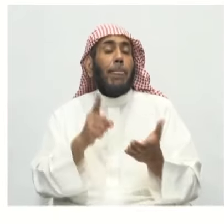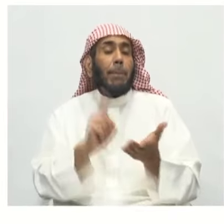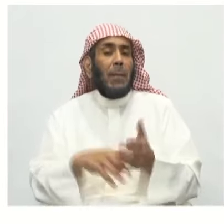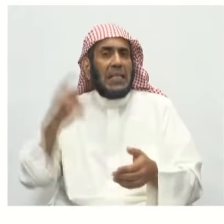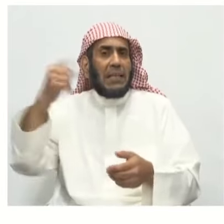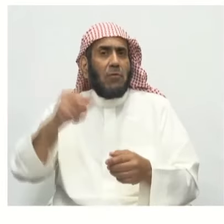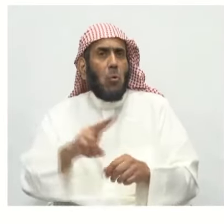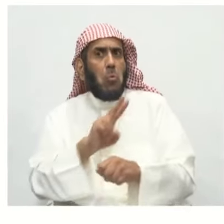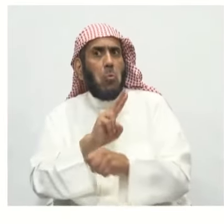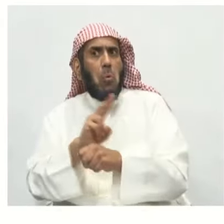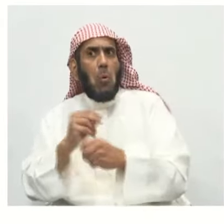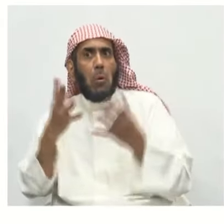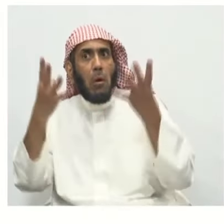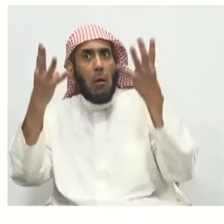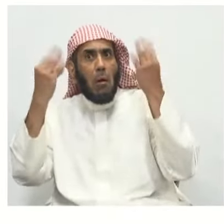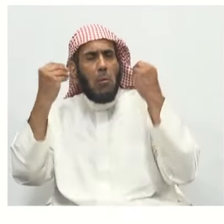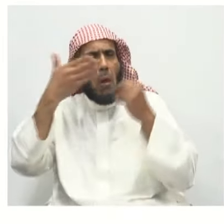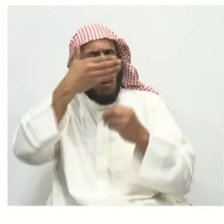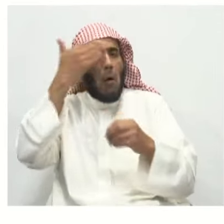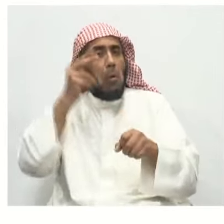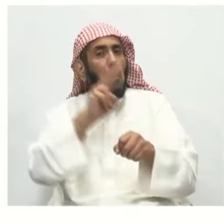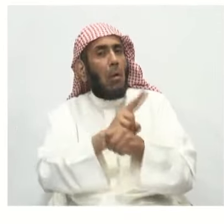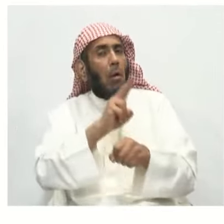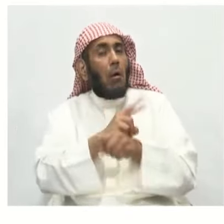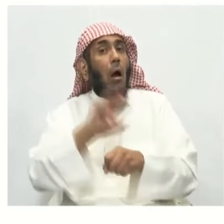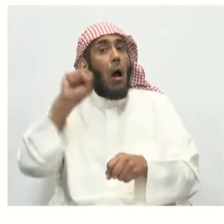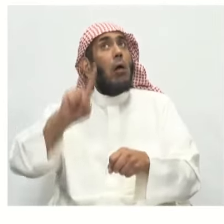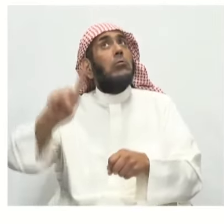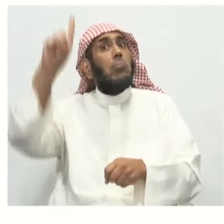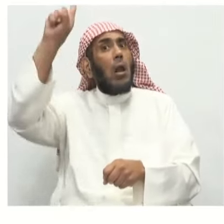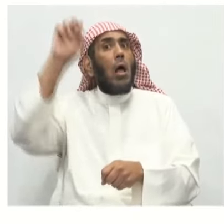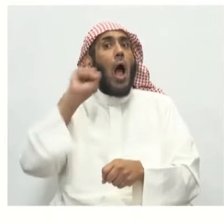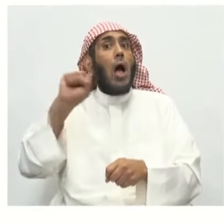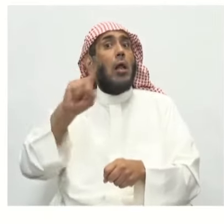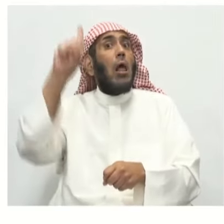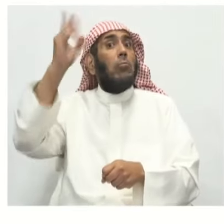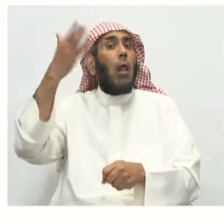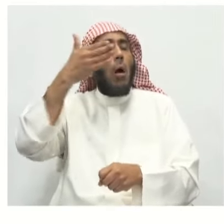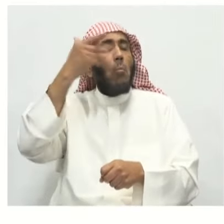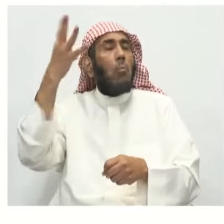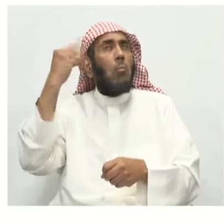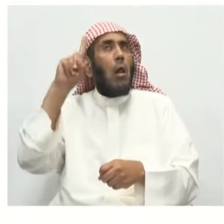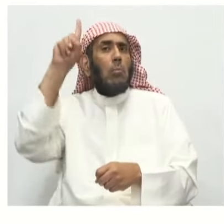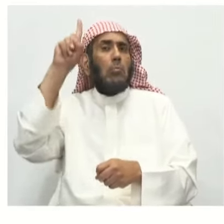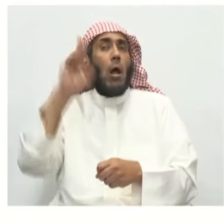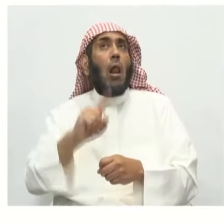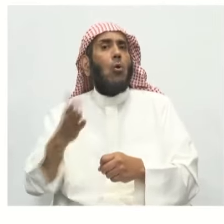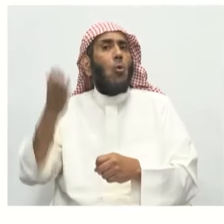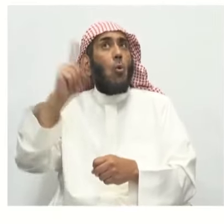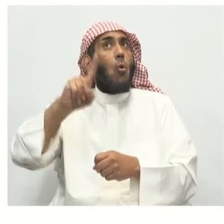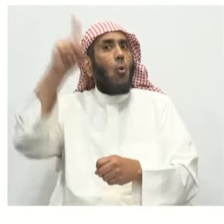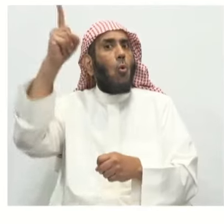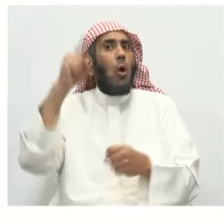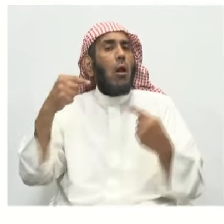فيه ادعاء لعلم الغيب الذي استاثر الله بعلمه الله عز وجل هو